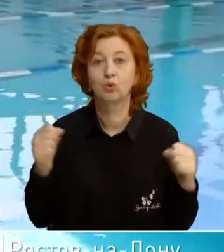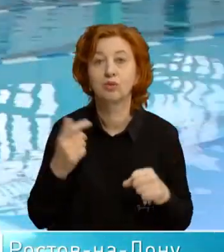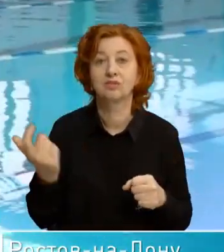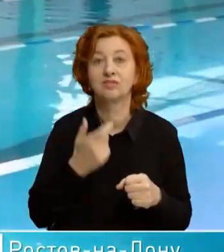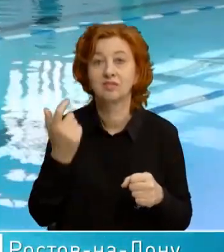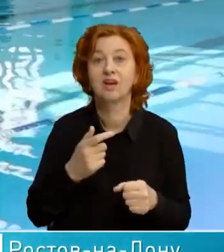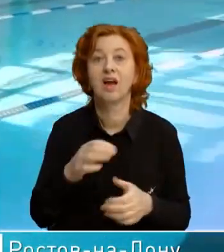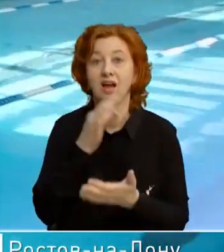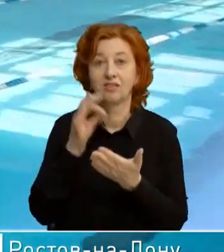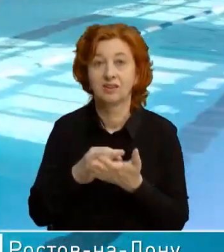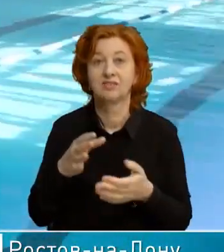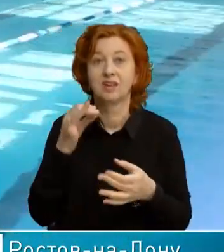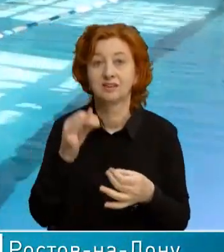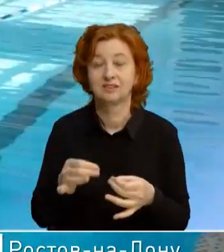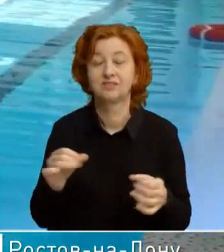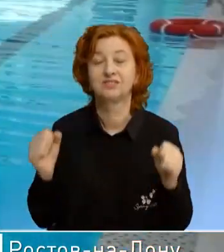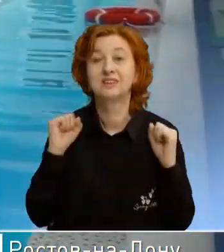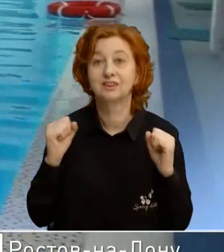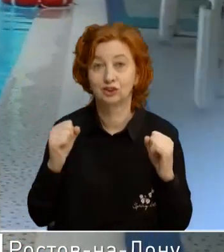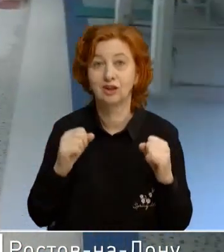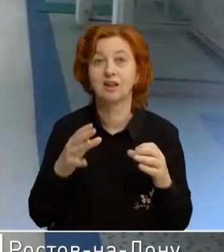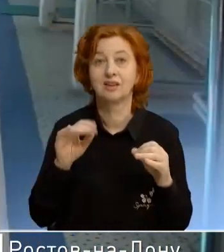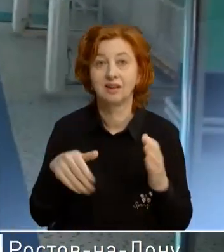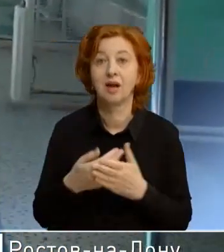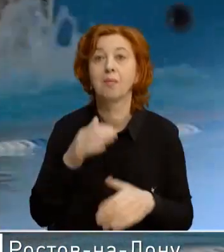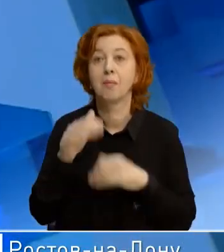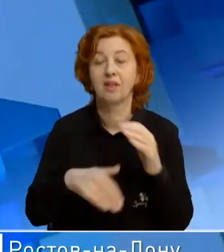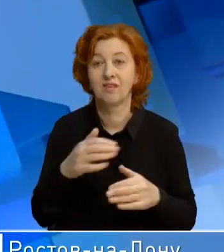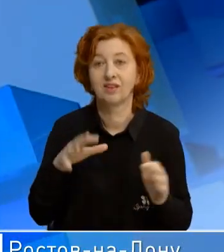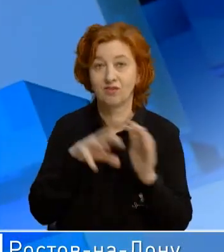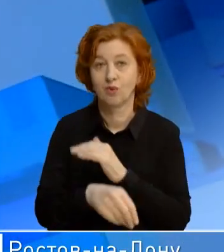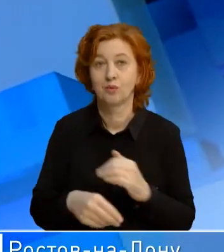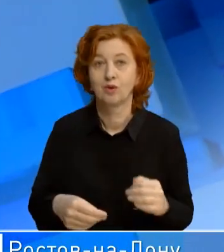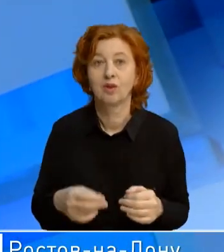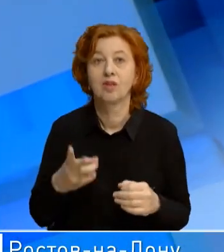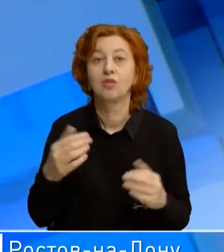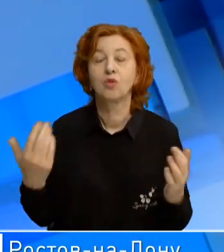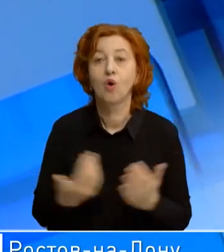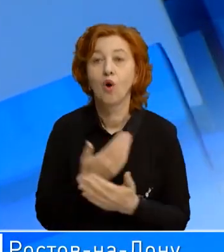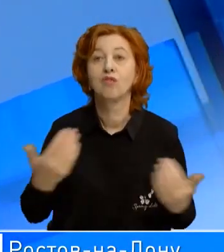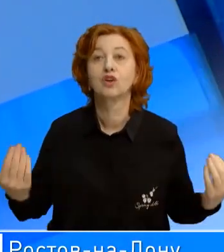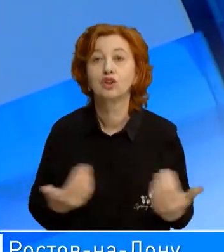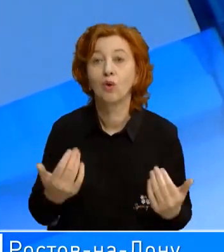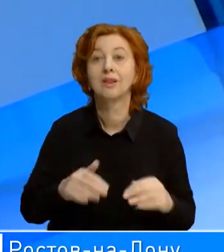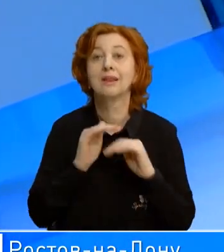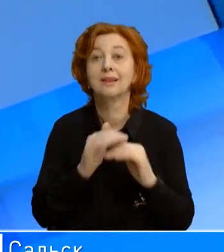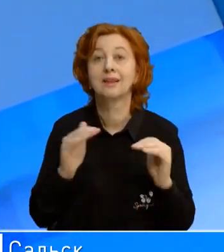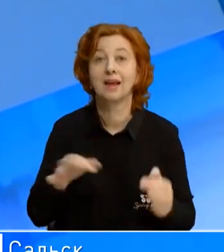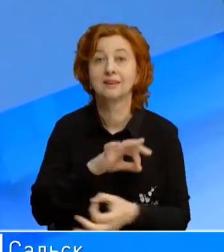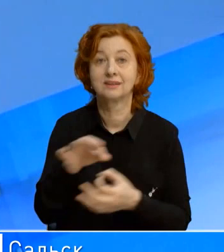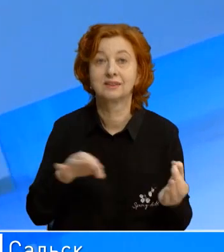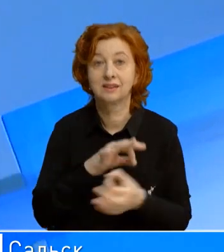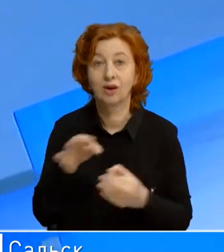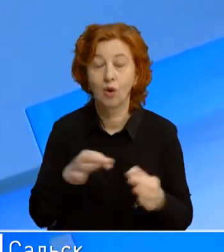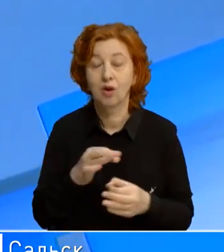физкультурно-оздоровительный комплекс. Наряду с общей физической культурой здесь занимаются и плаванием. Новое жилье для детей-сирот, новые